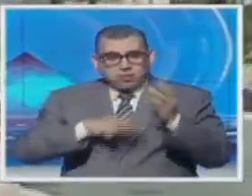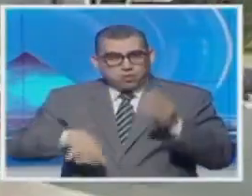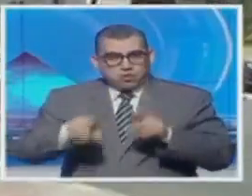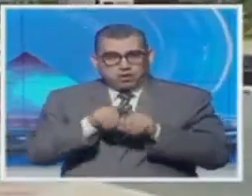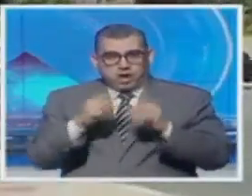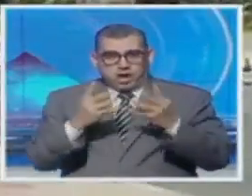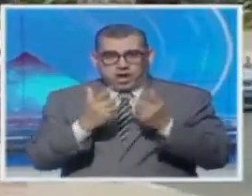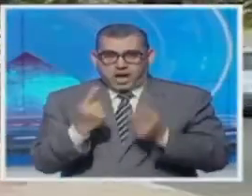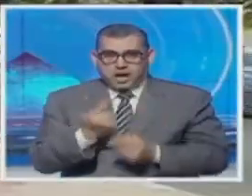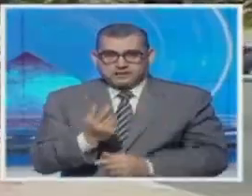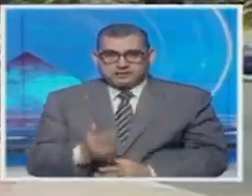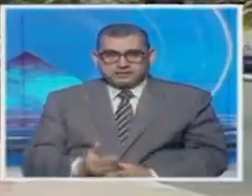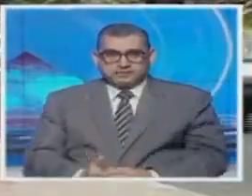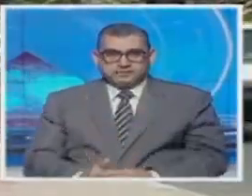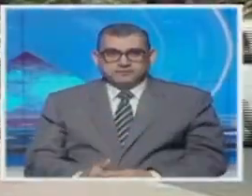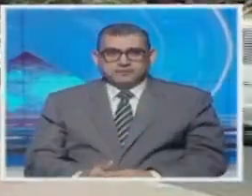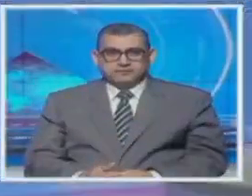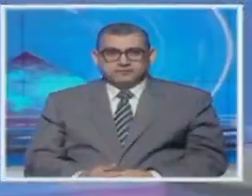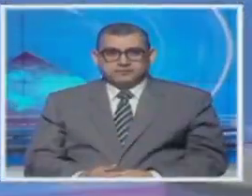الآخر.